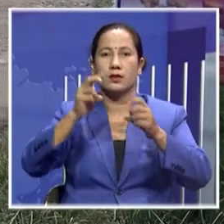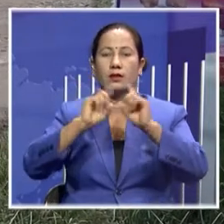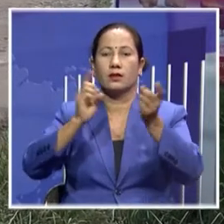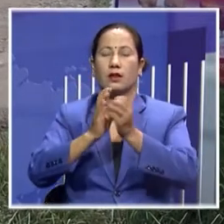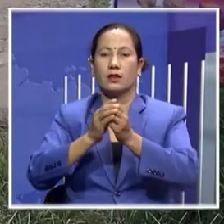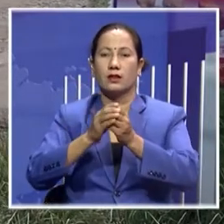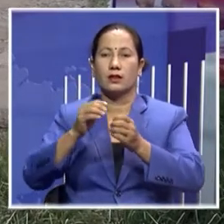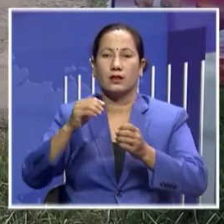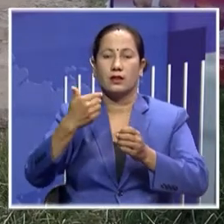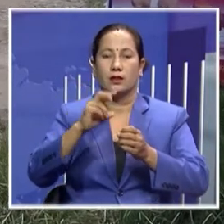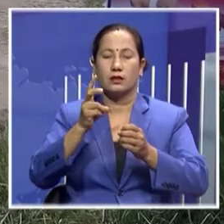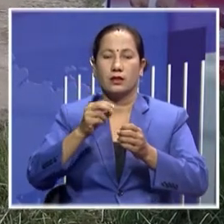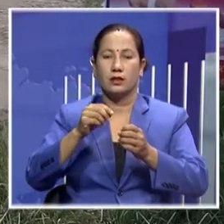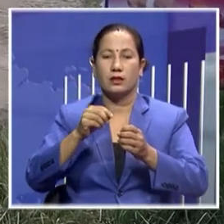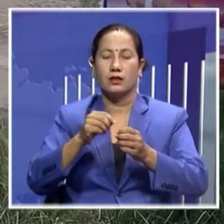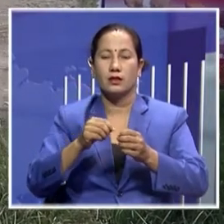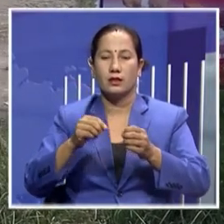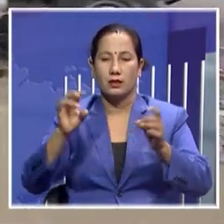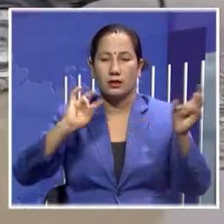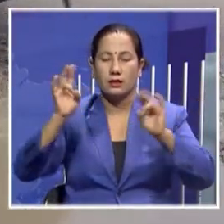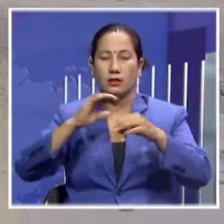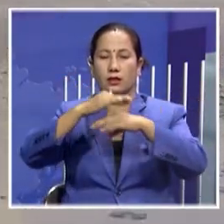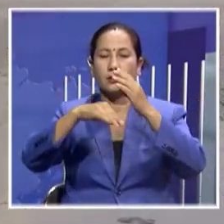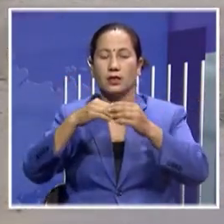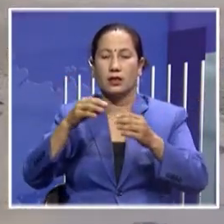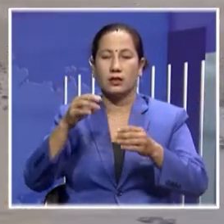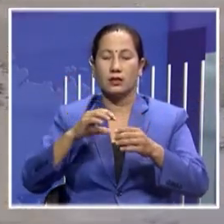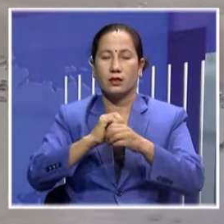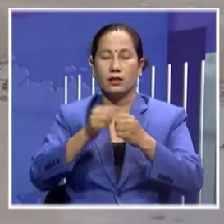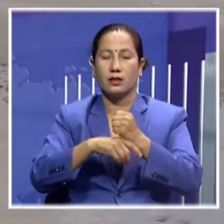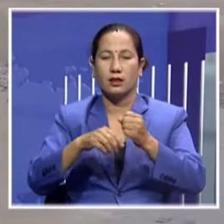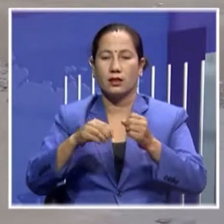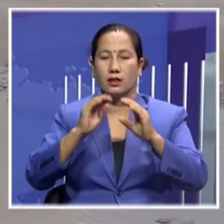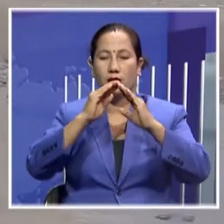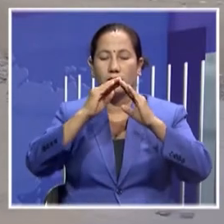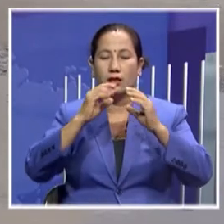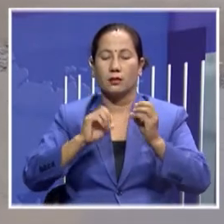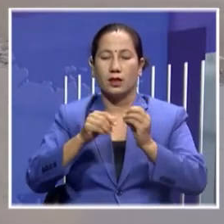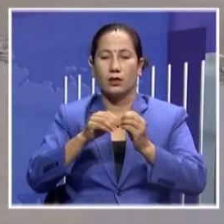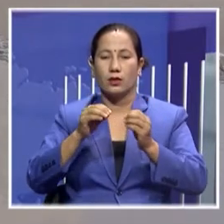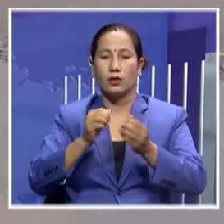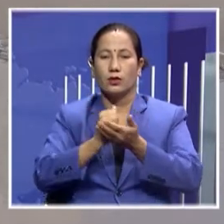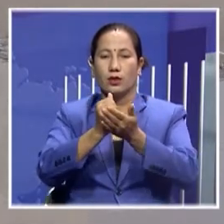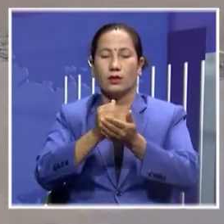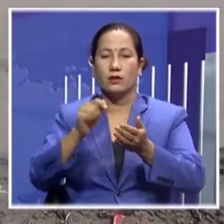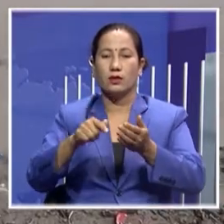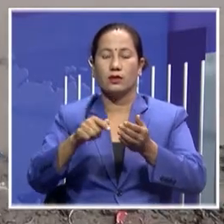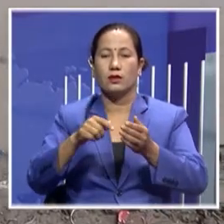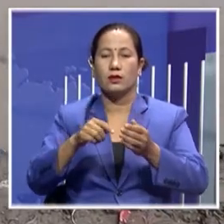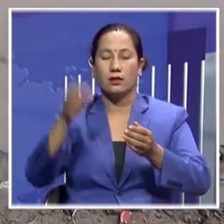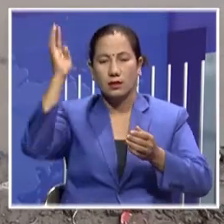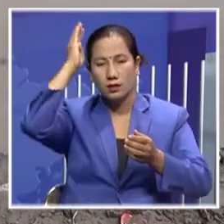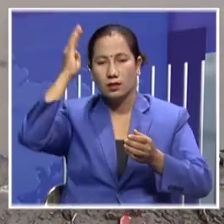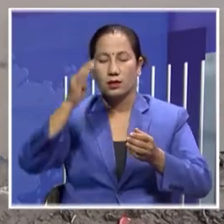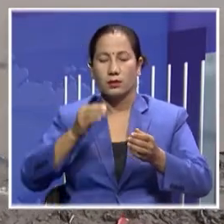इन्जिनियर दिजराज भट्टले भने संघको शहरी विकास अन्तर्गत एसियाली विकास बैङ्कको सहयोगमा क्षेत्रीय शहरी विकास परियोजना अन्तर्गत धनगढीमा